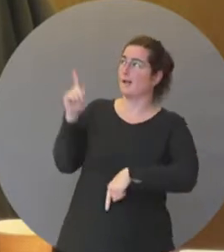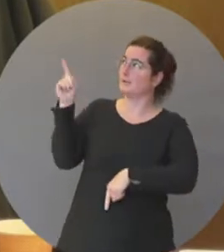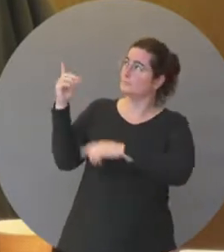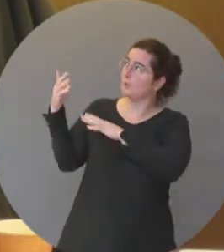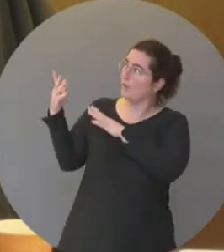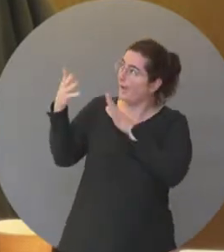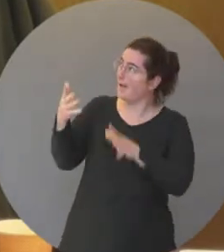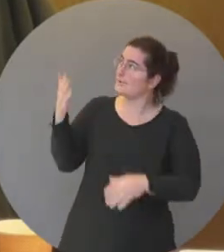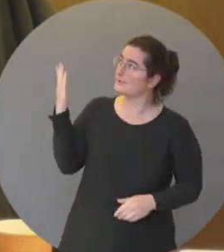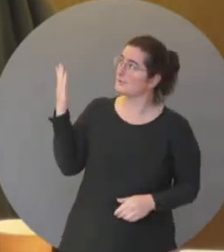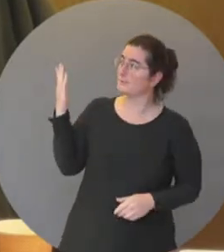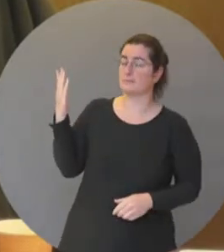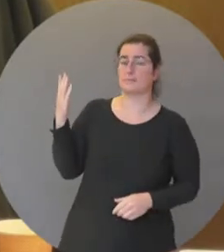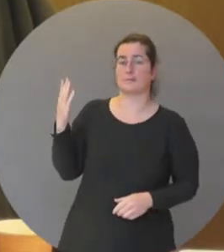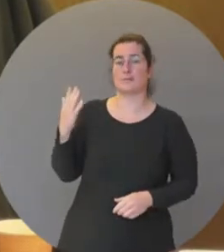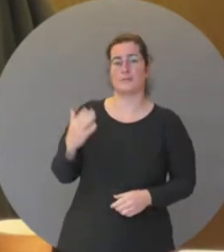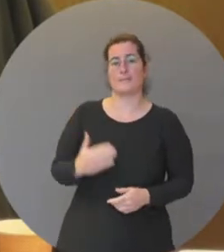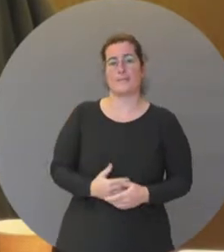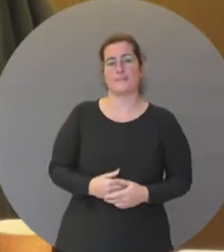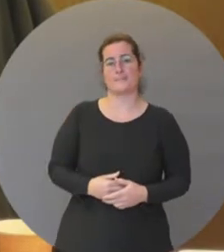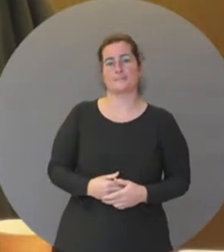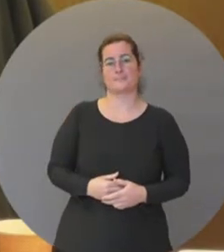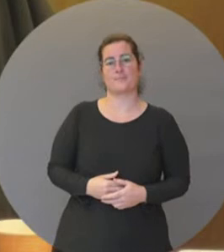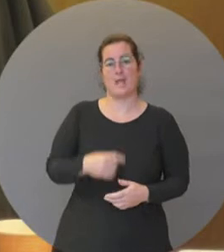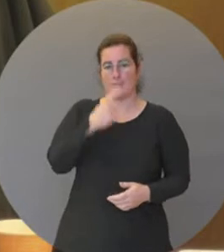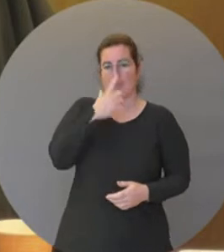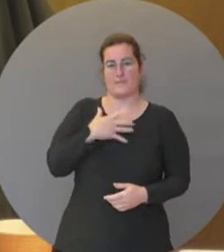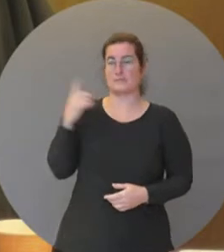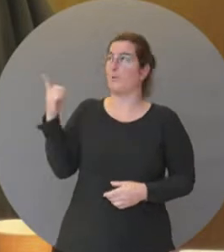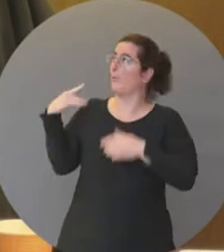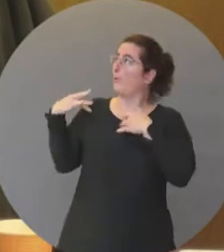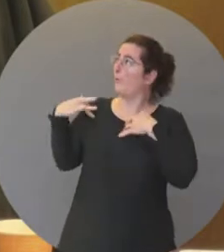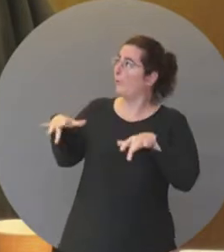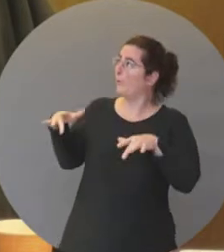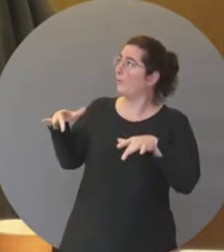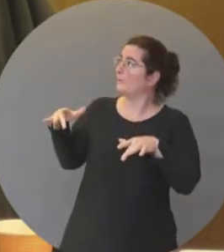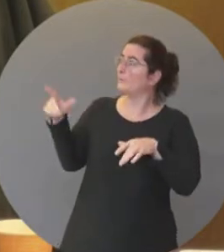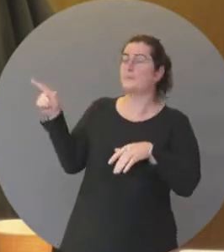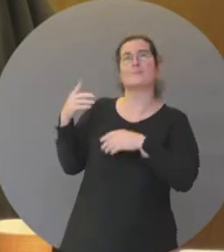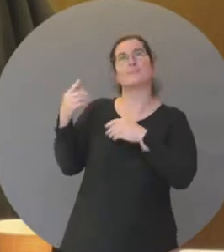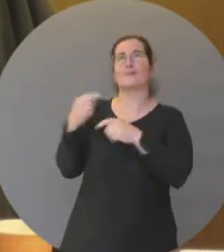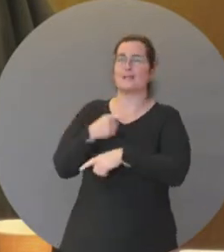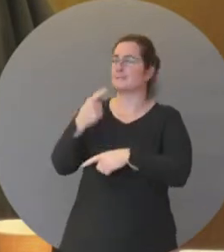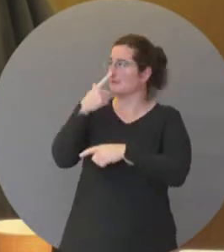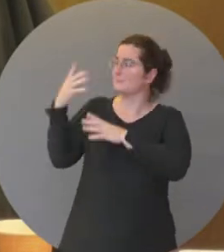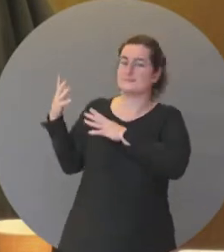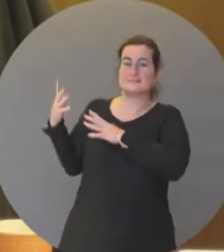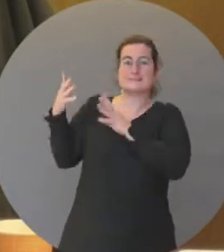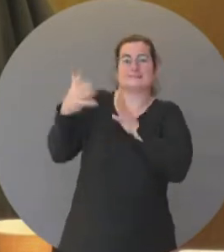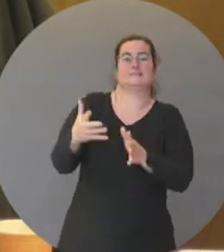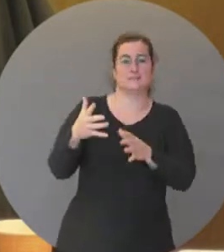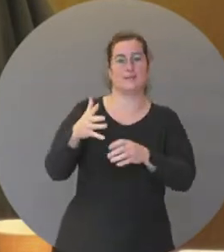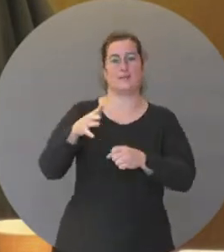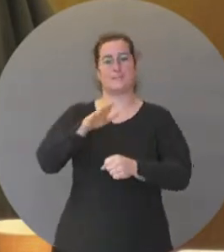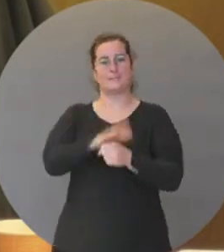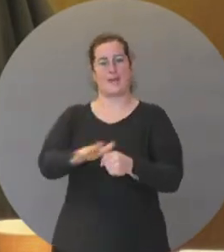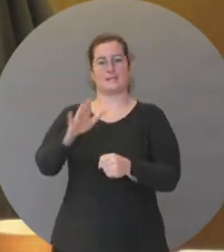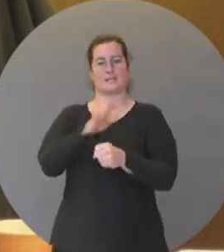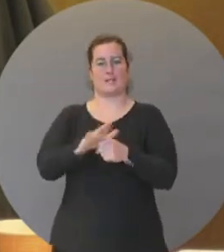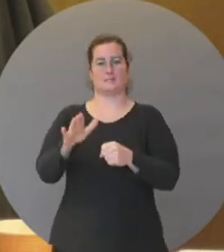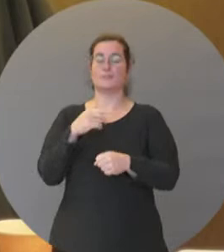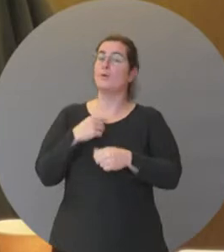de mon point de vue il se il se désengage trop ils sont ils s'engage pas assez sur une nouvelle politique à structurer